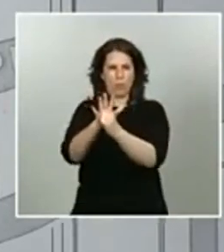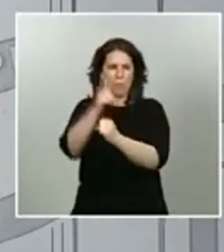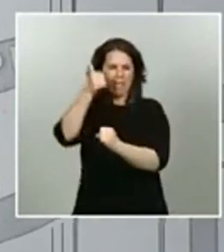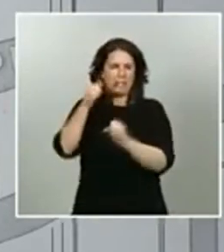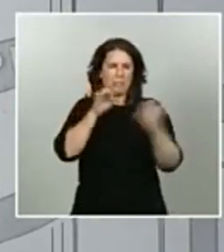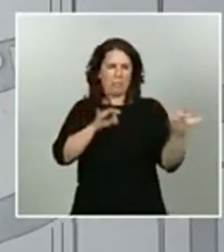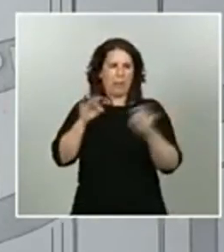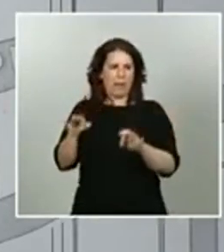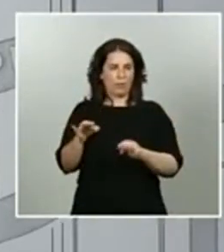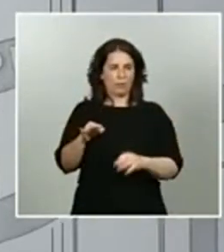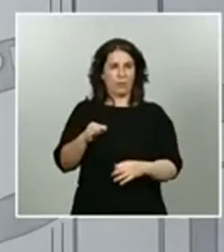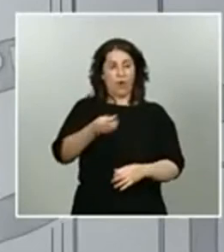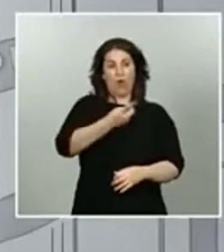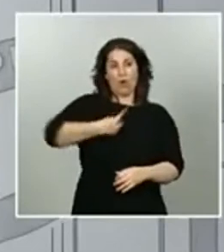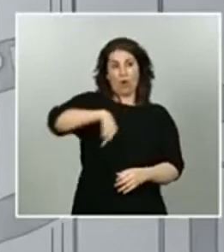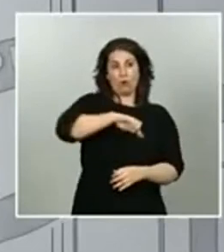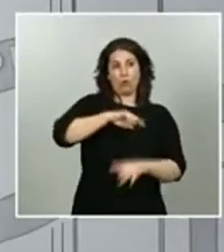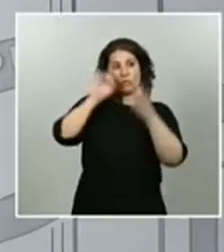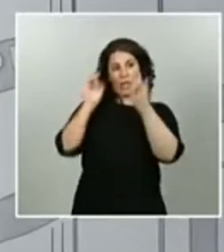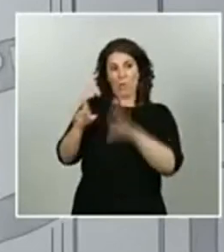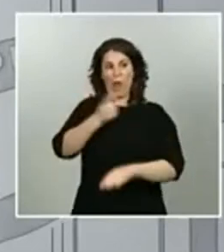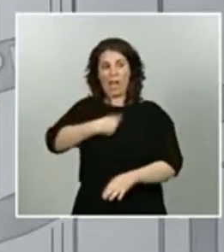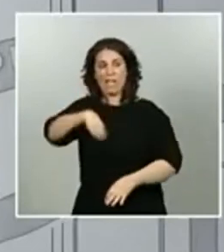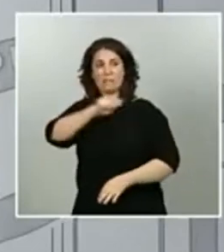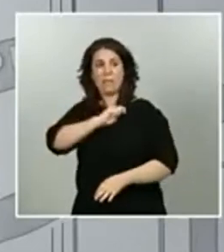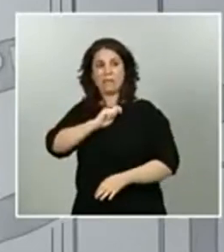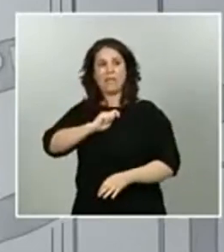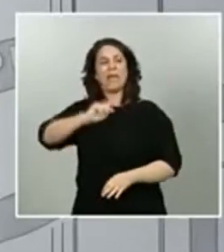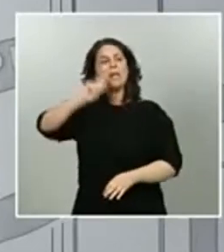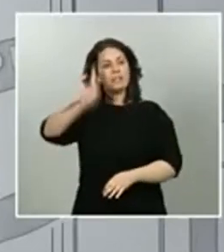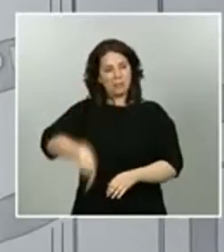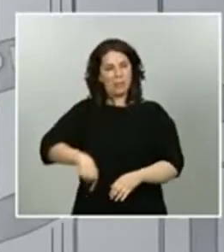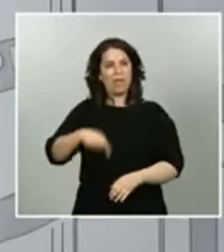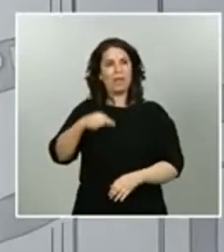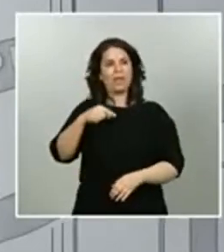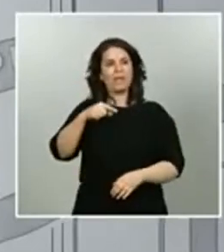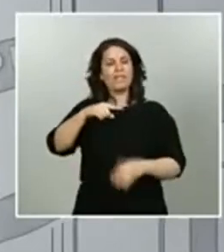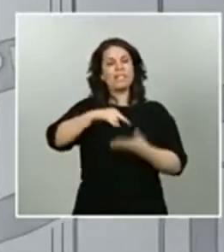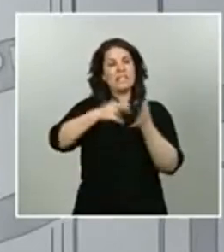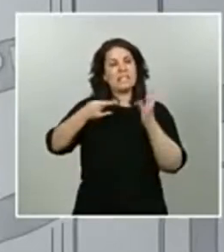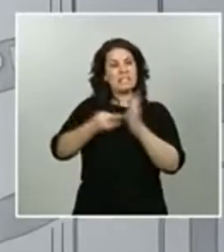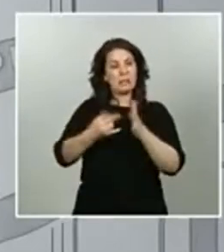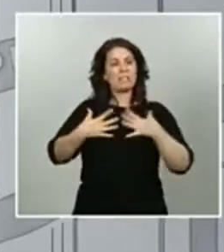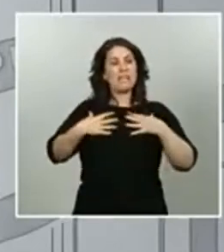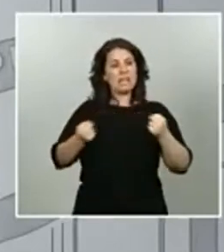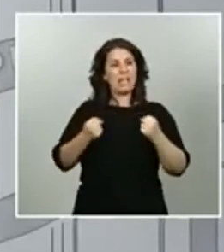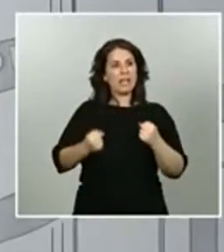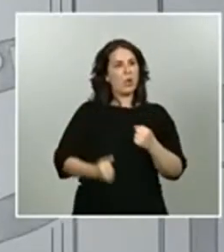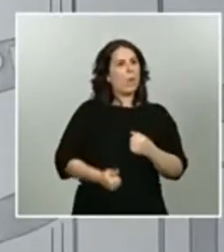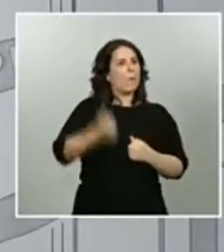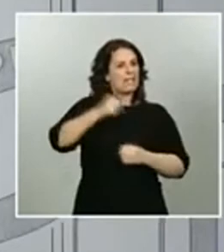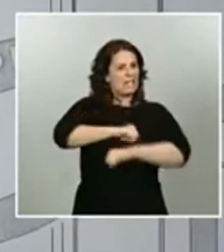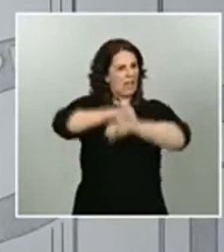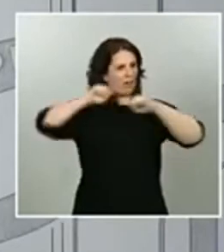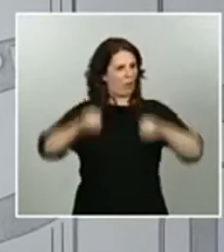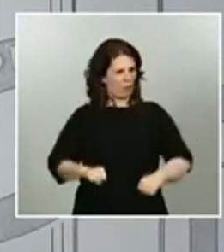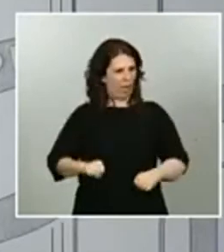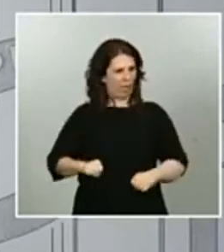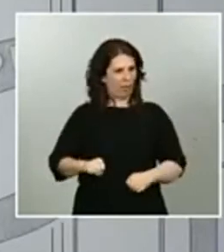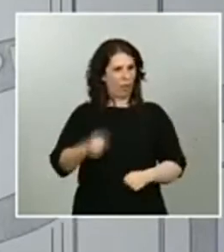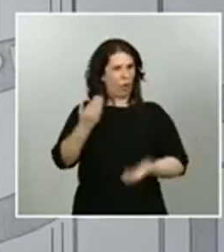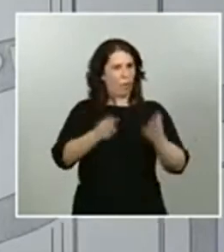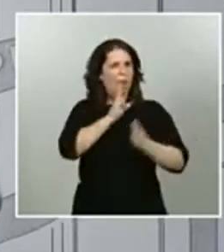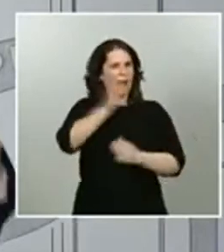sanitario, abbiamo potenziato le attrezzature nostro ospedaliere, abbiamo anche noi fatto